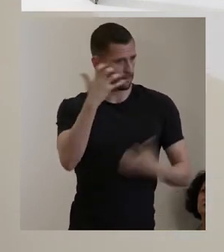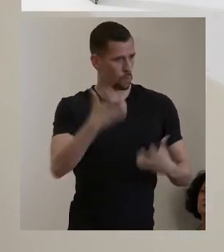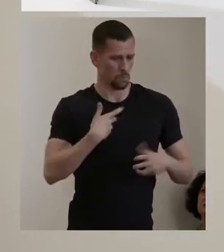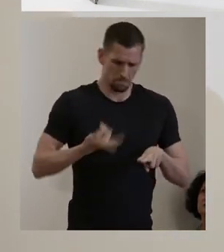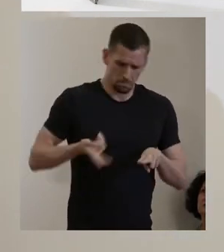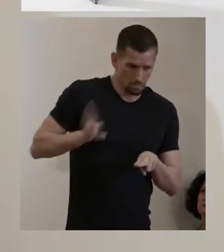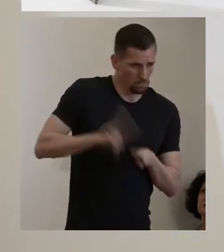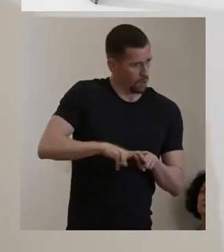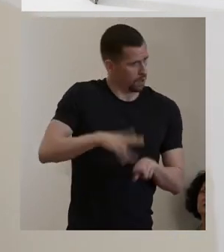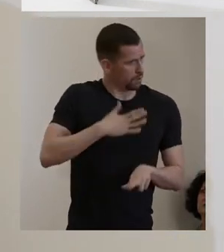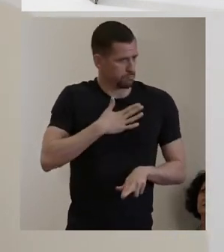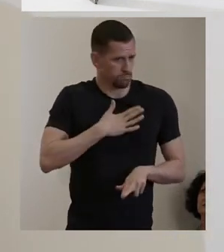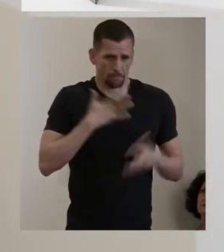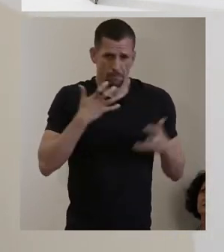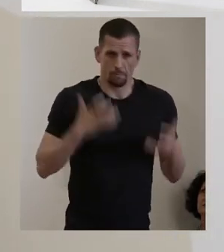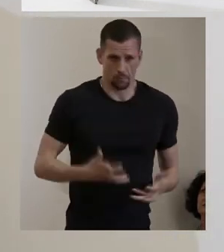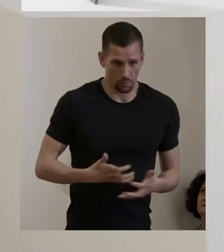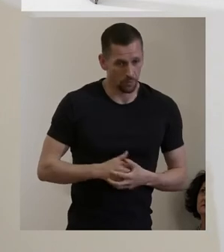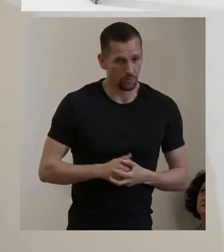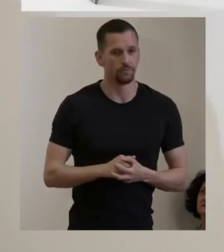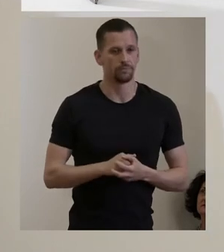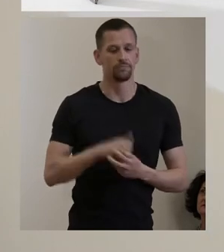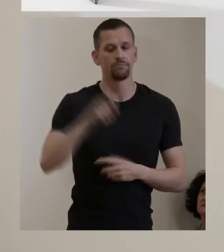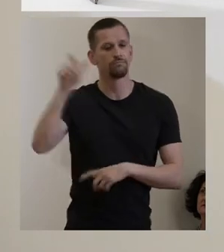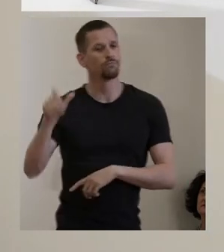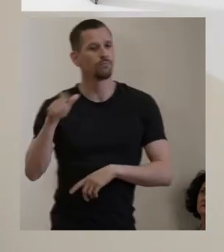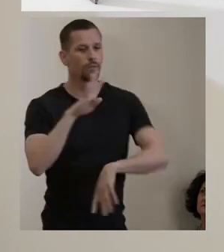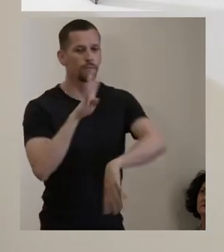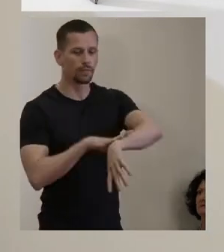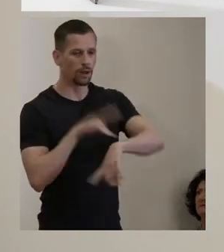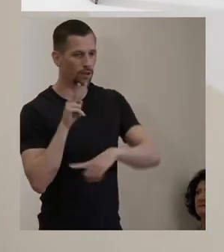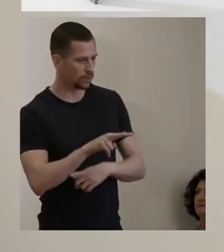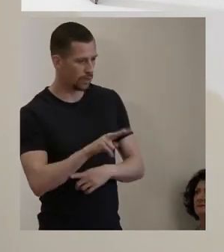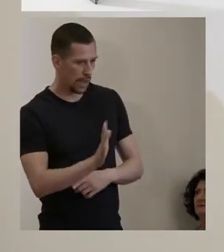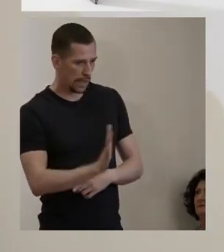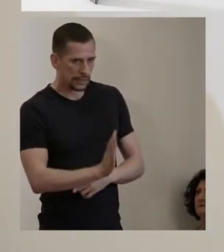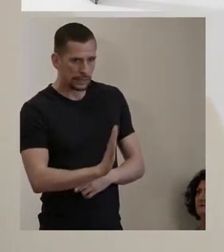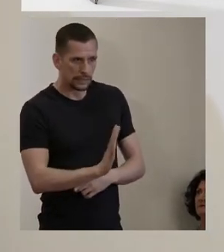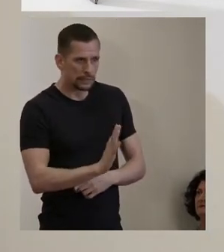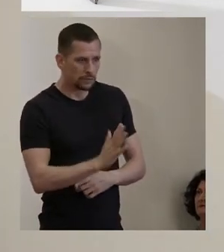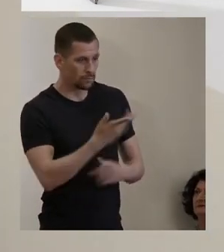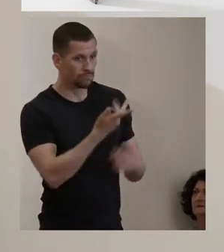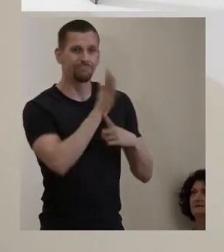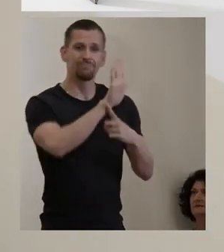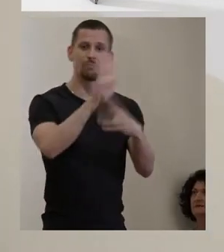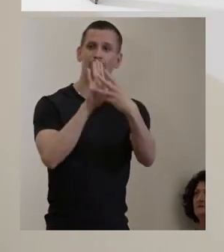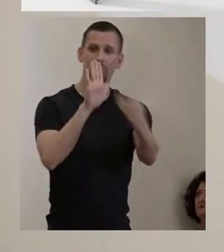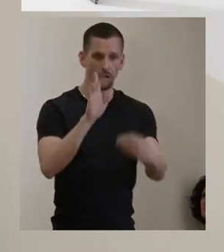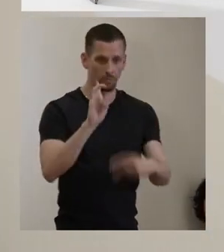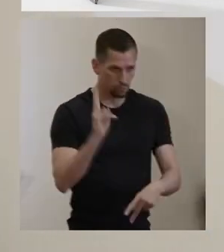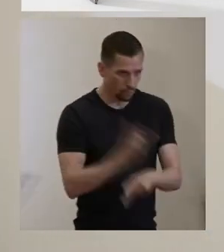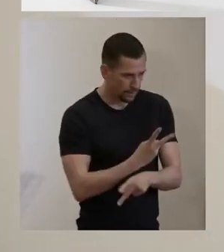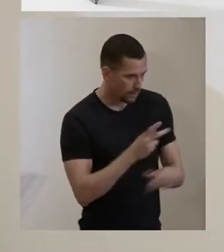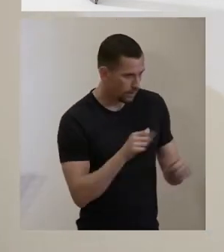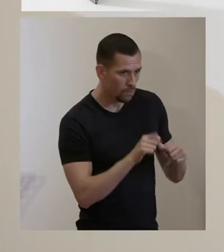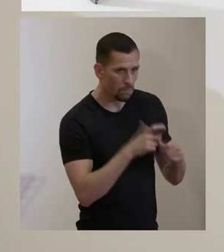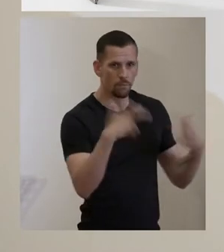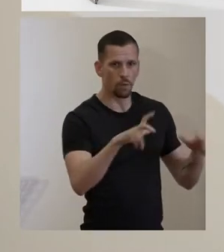Quel mauvais exemple pour le capitaine Timothy Tucker, qui craint que d'autres malheureux embarqués au comble du désespoir en fassent de